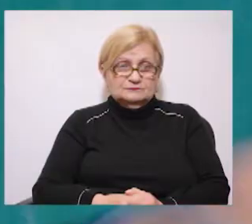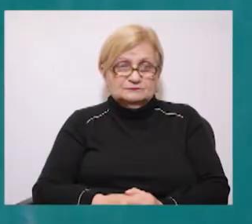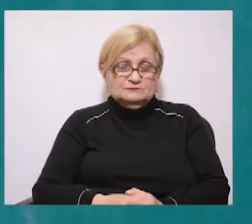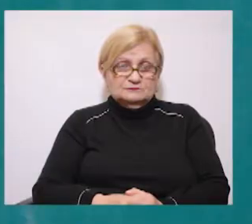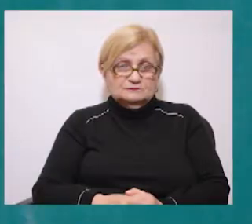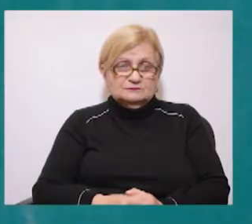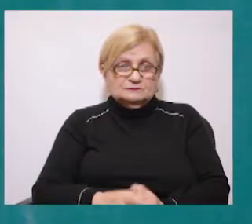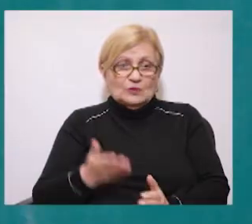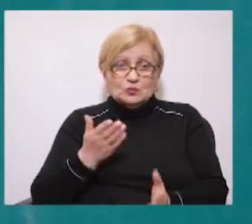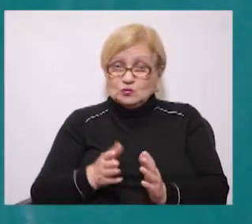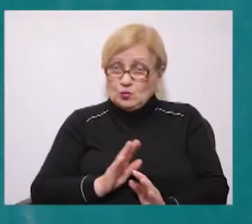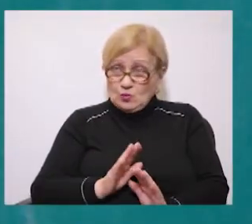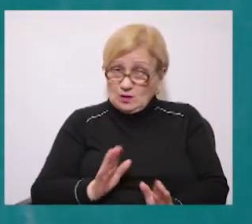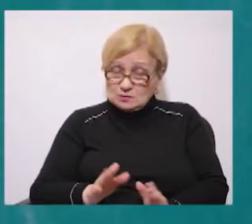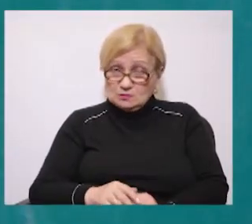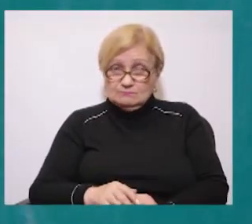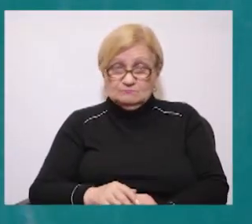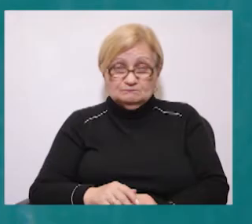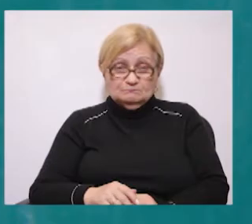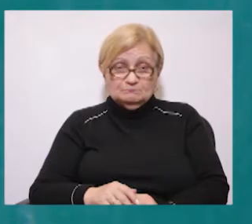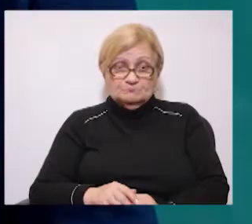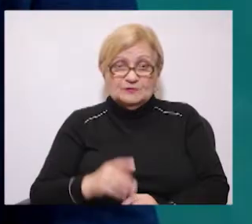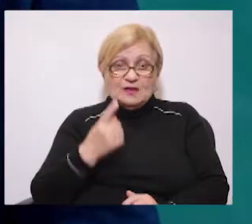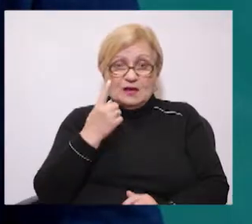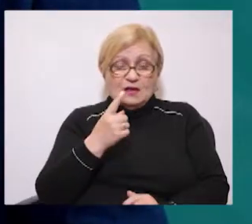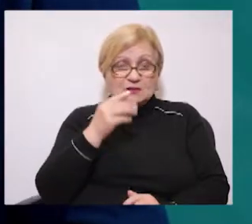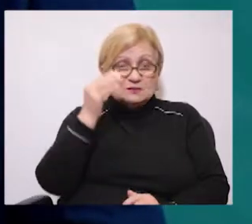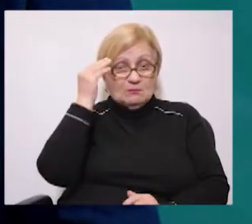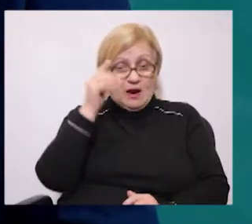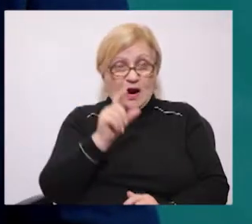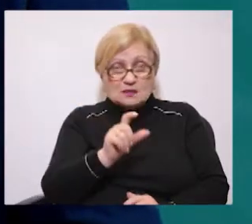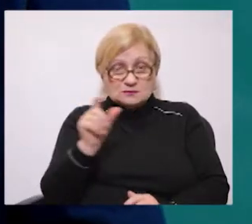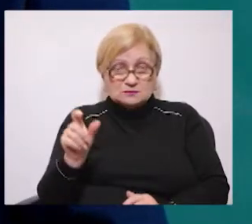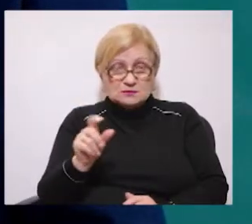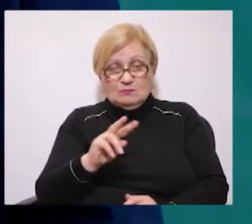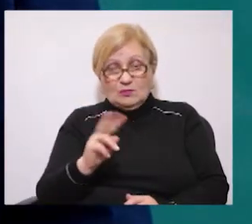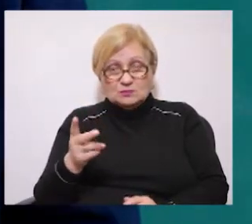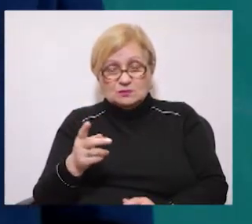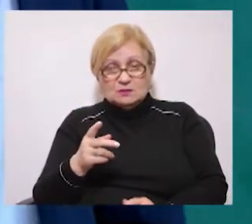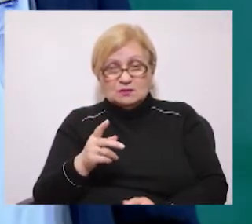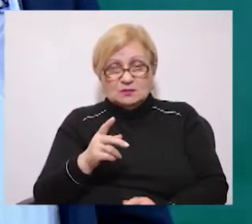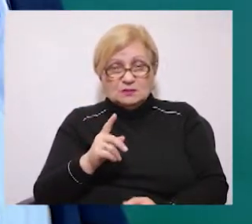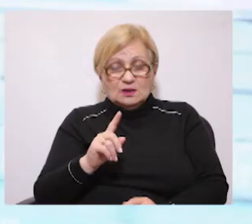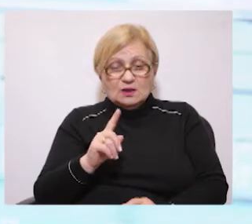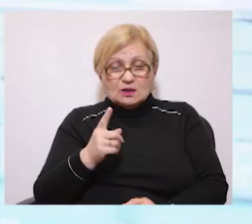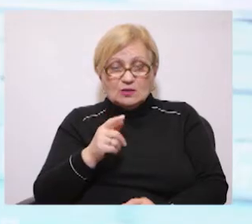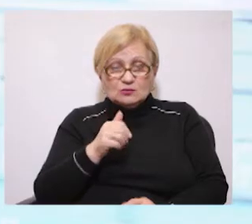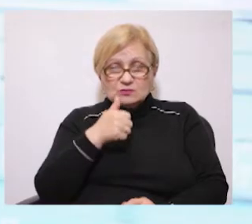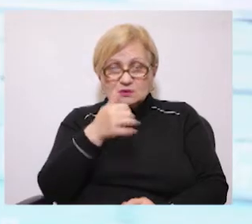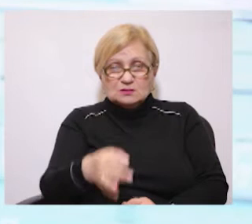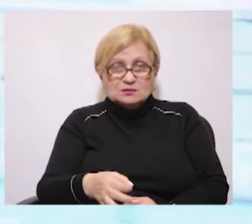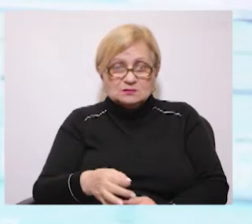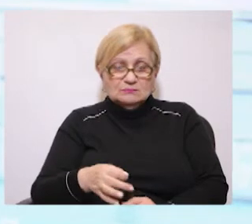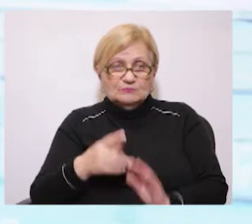თუ არა ერთი მაგალითიდან მეორეში განსხვავება, ყოველ შემთხვევაში რეალურად როგორ უნდა გითხათ, იცით? აი